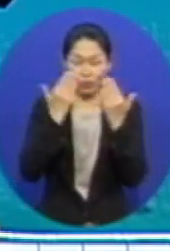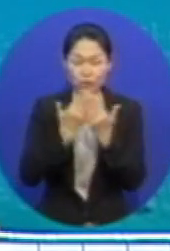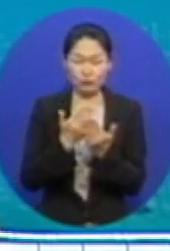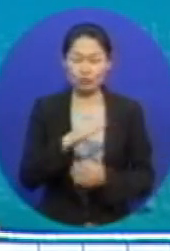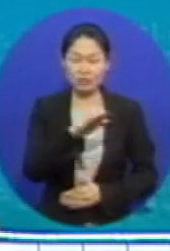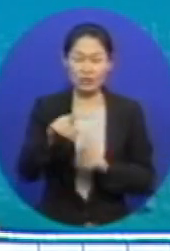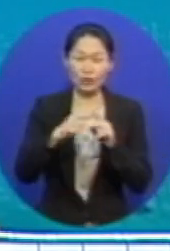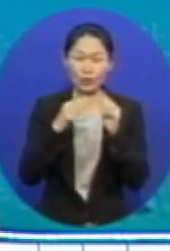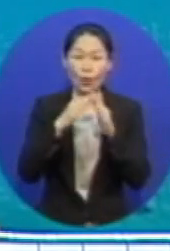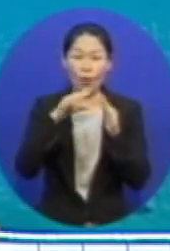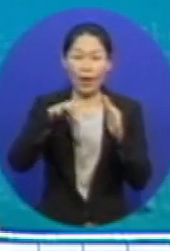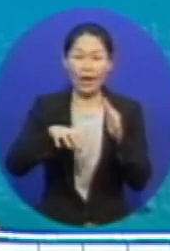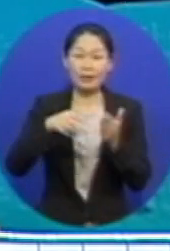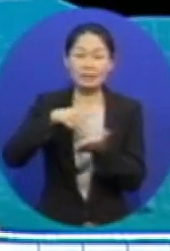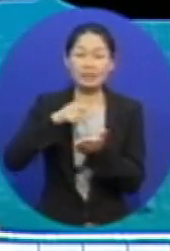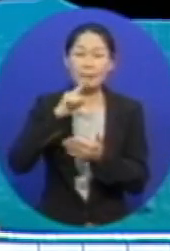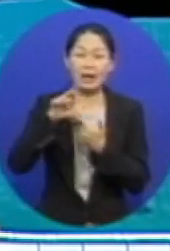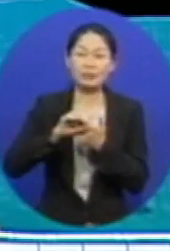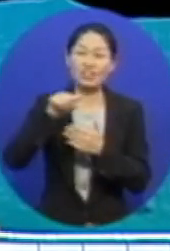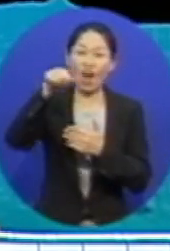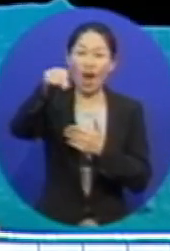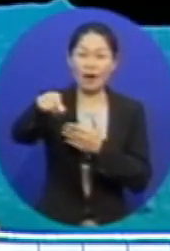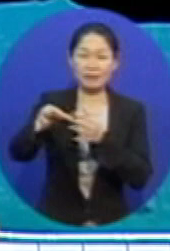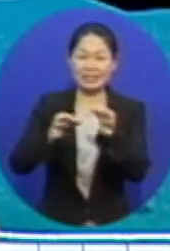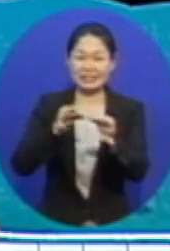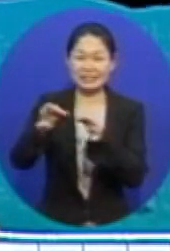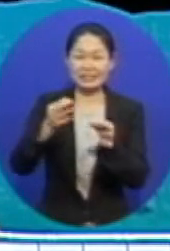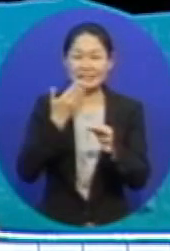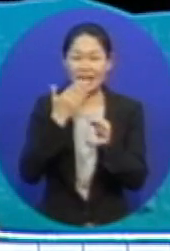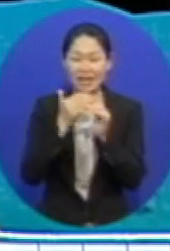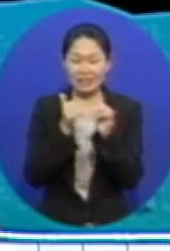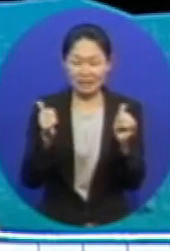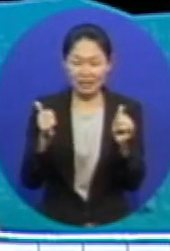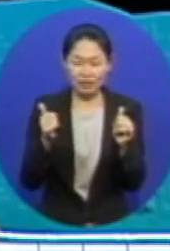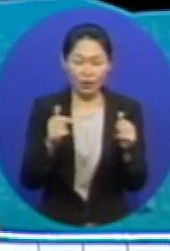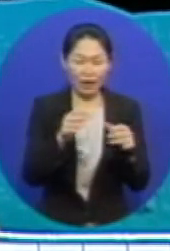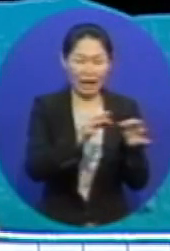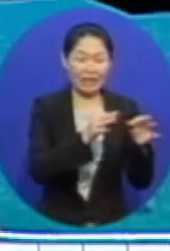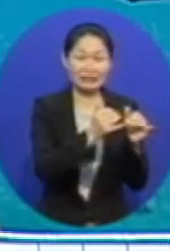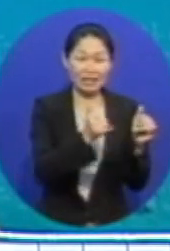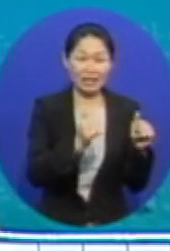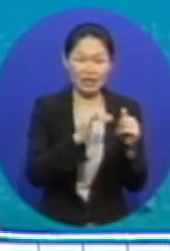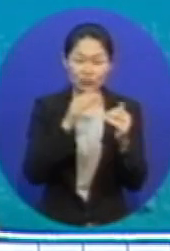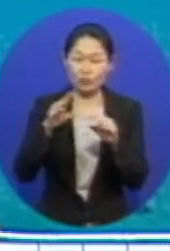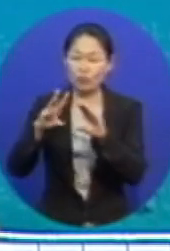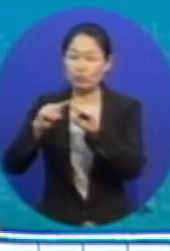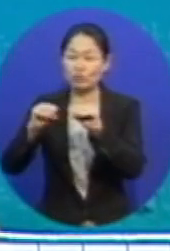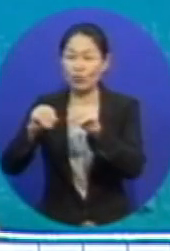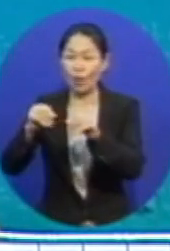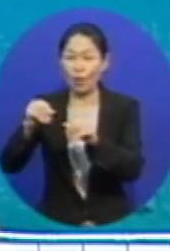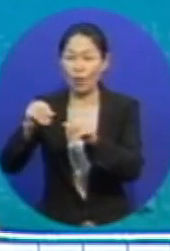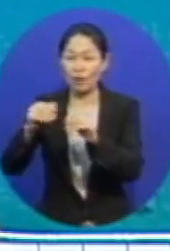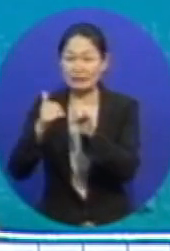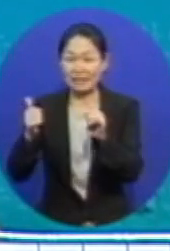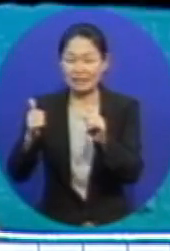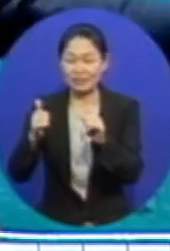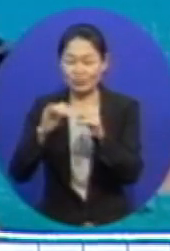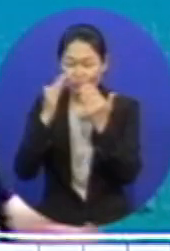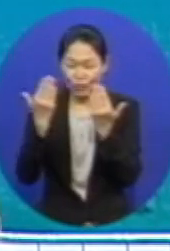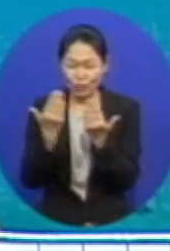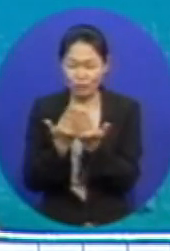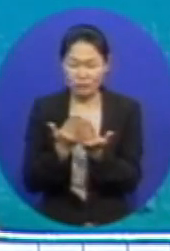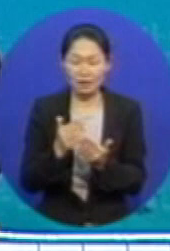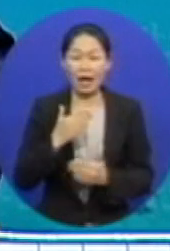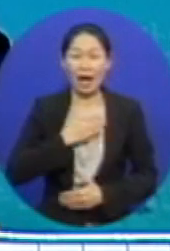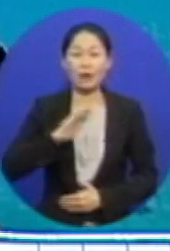바라면 저앞에 있는 식당 사람들 가게 사람들 뭐 부동산 사람들 그 사람들이